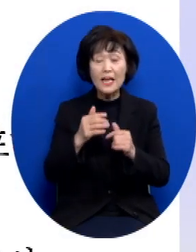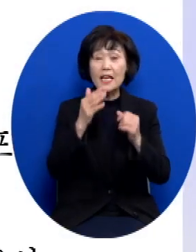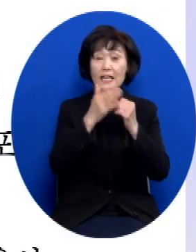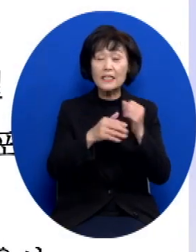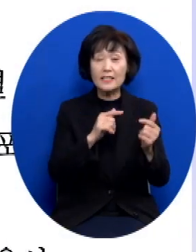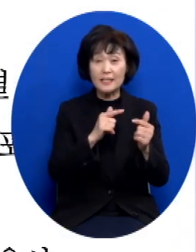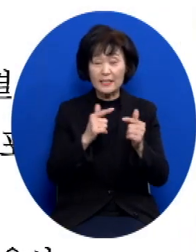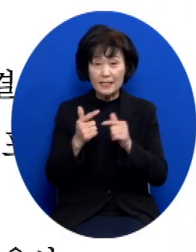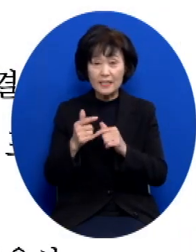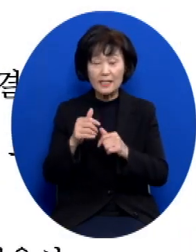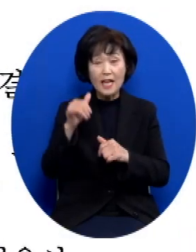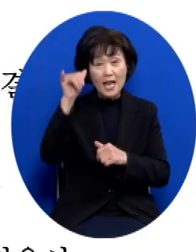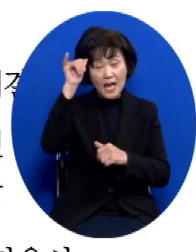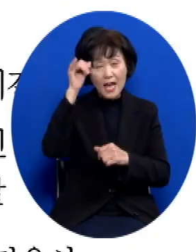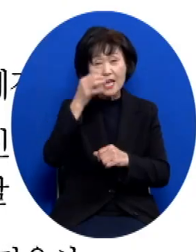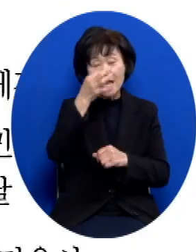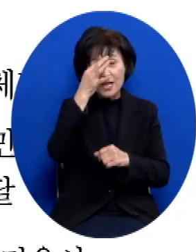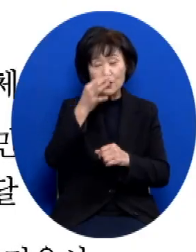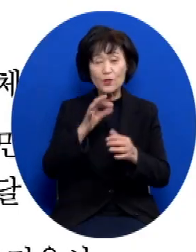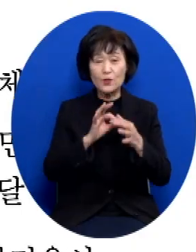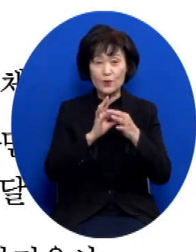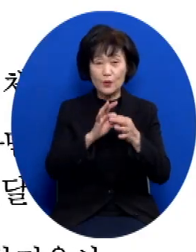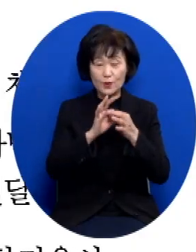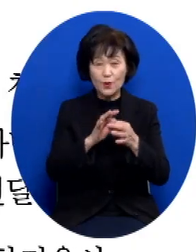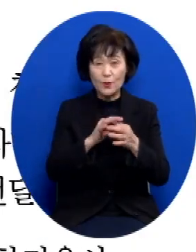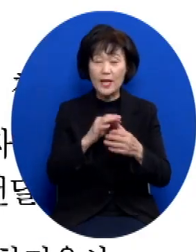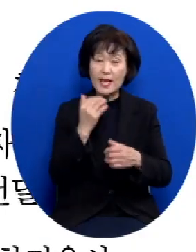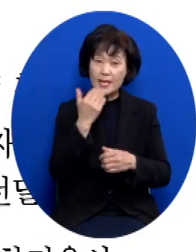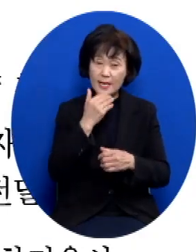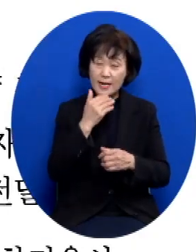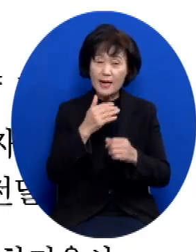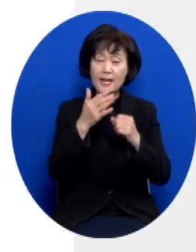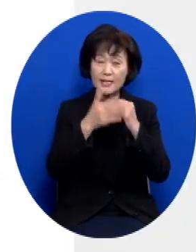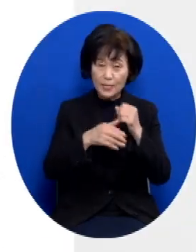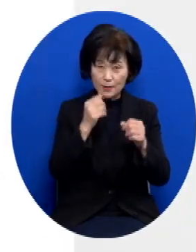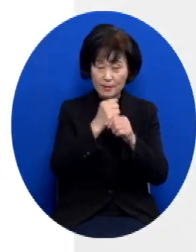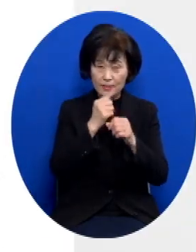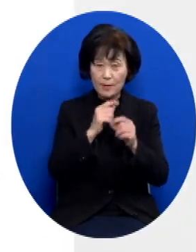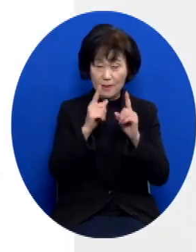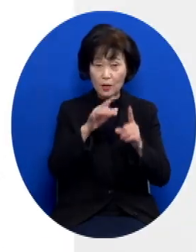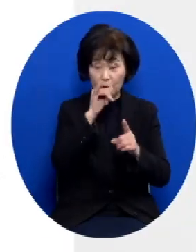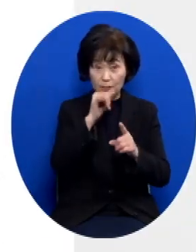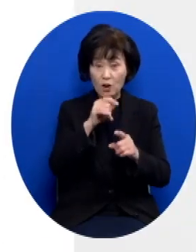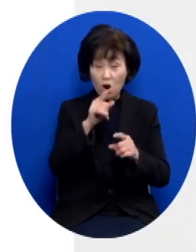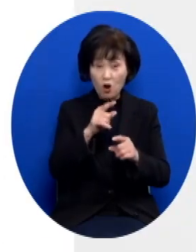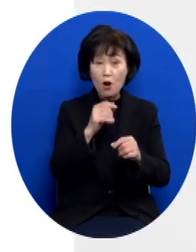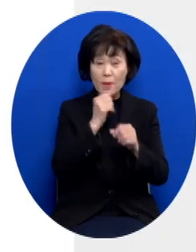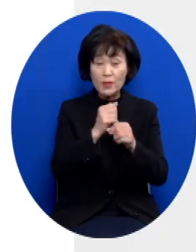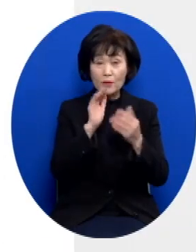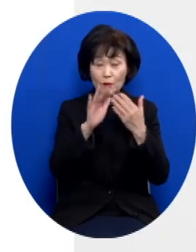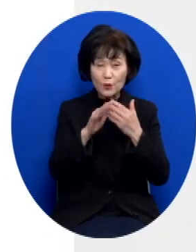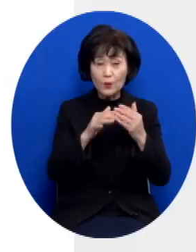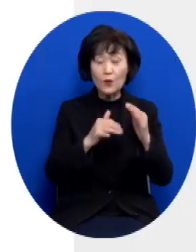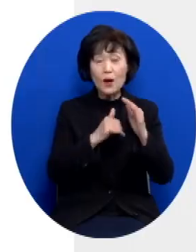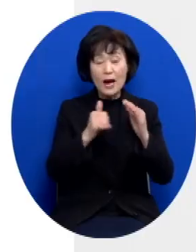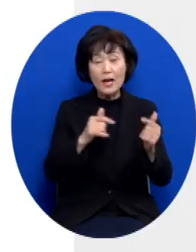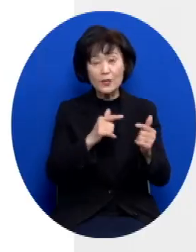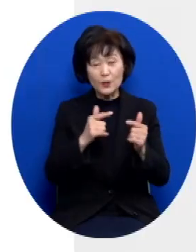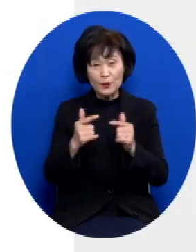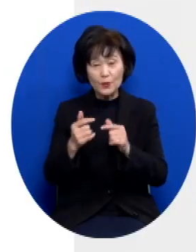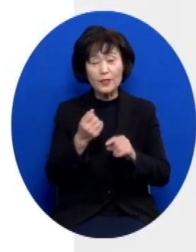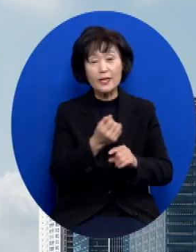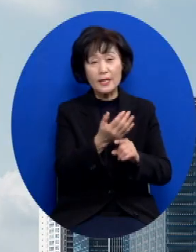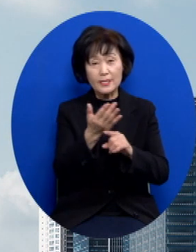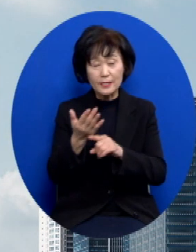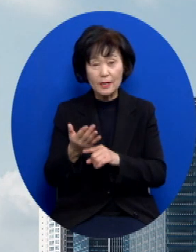색채 사진으로 복원한다고 밝혔습니다. 복원된 사진은 참전 용사와 유족에게 전달하는 한편 사진첩으로도 발간할 계획입니다.